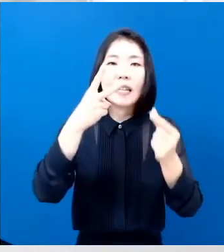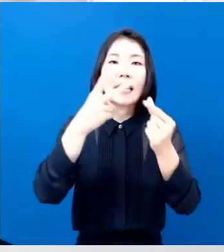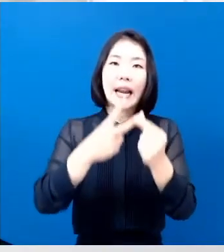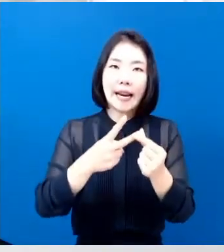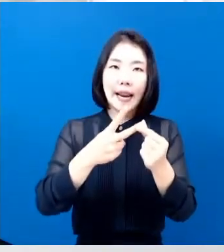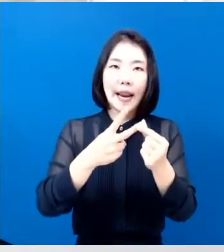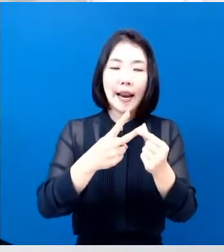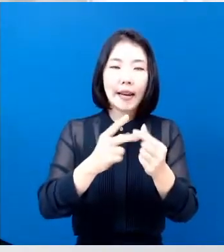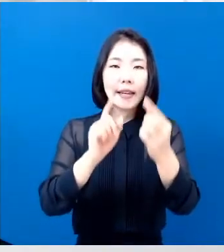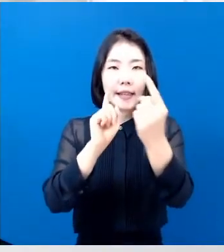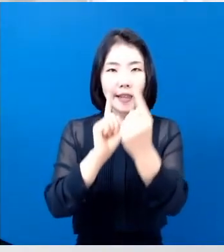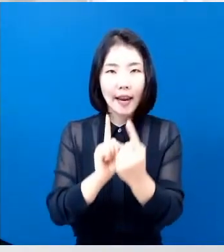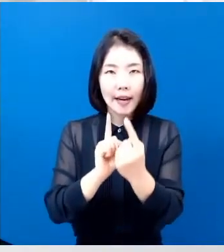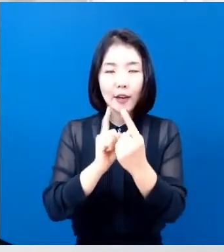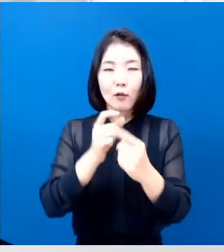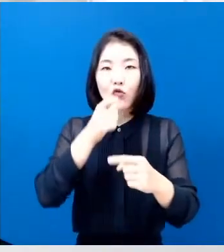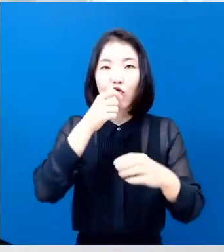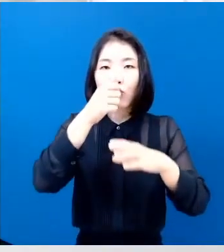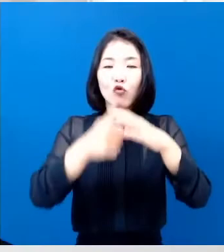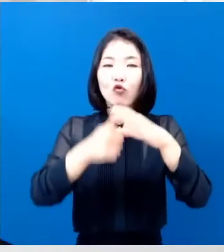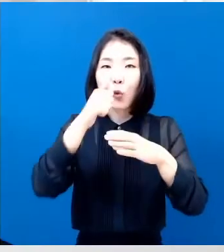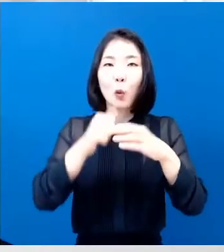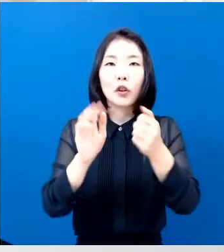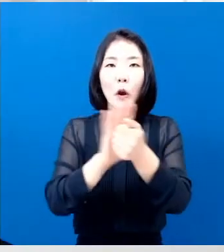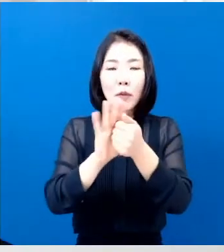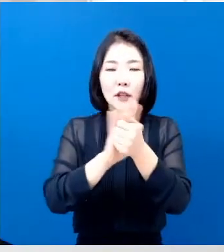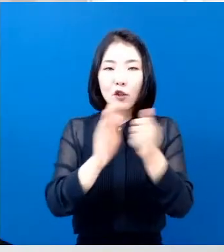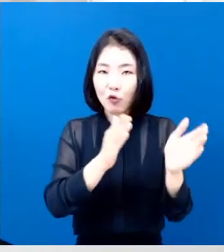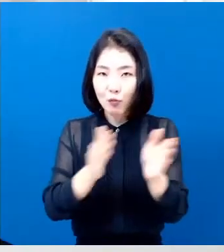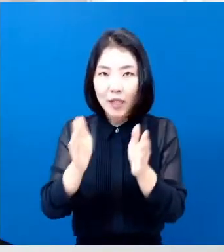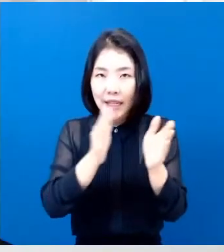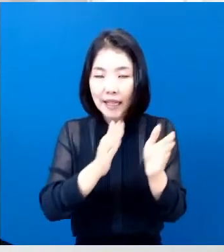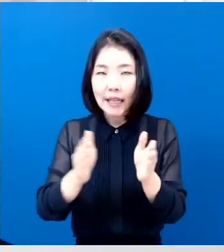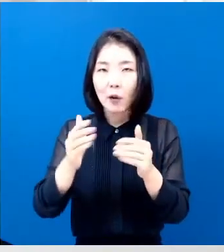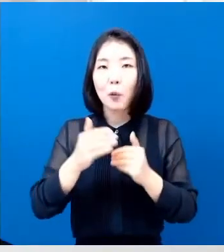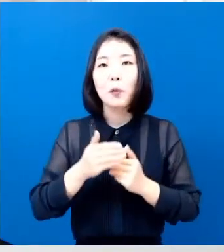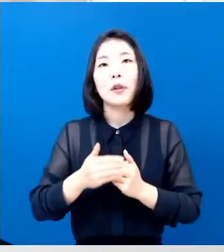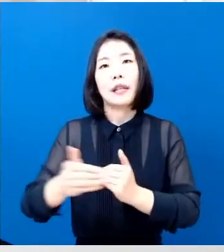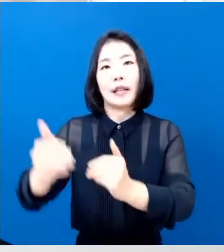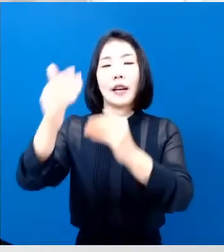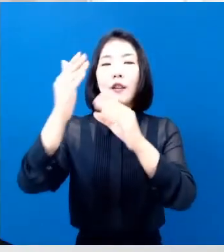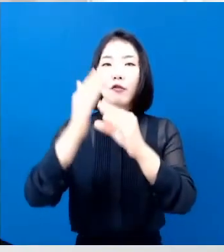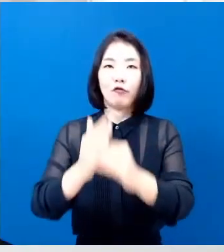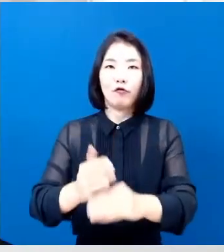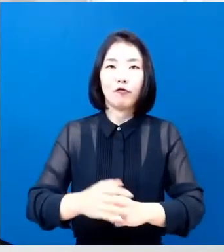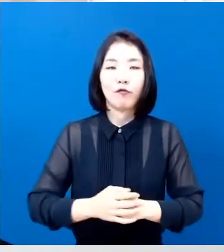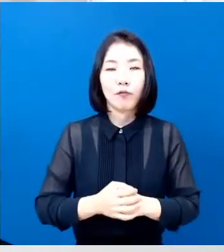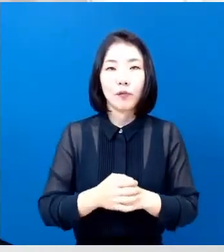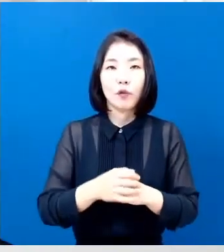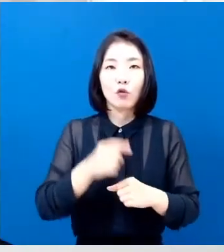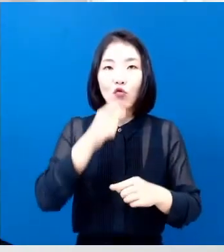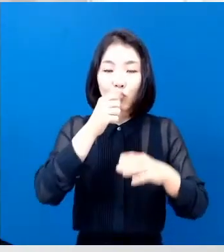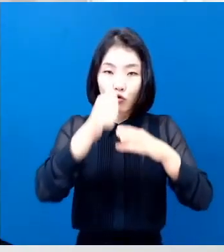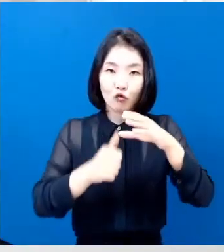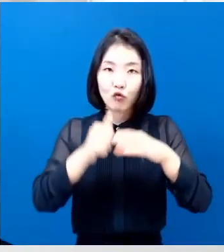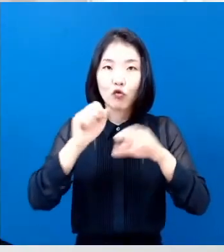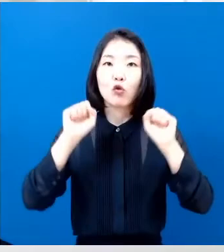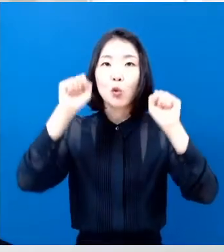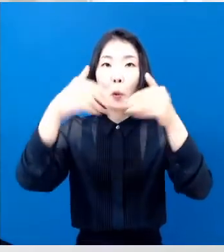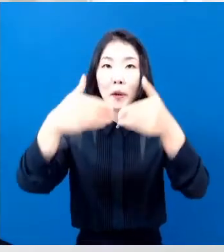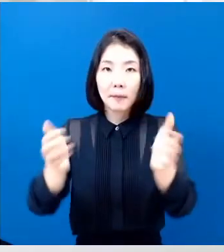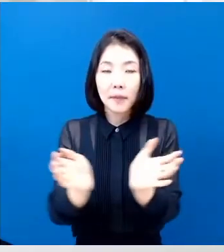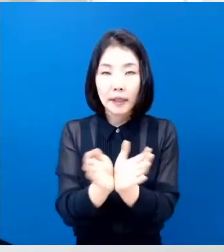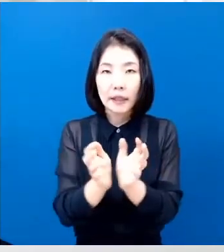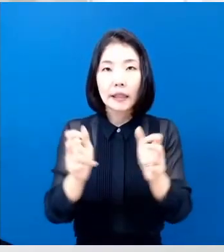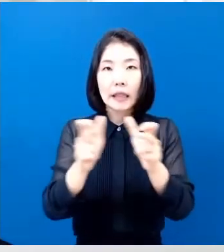일대일 수중운동 서비스를 준비하고 현재의 실행 중입니다 저희 수중을 놓은 킴은 계속 종인